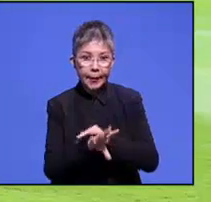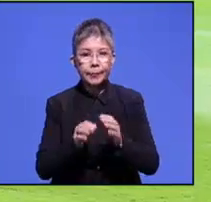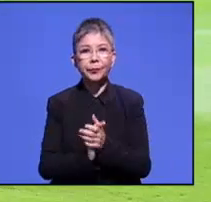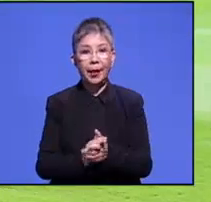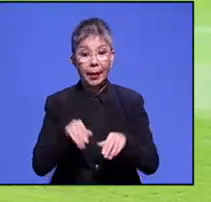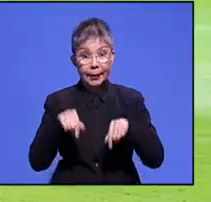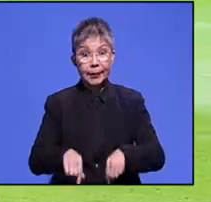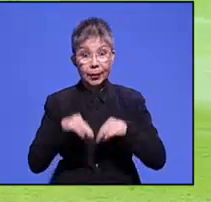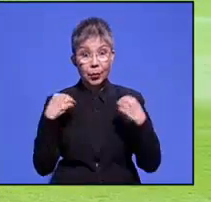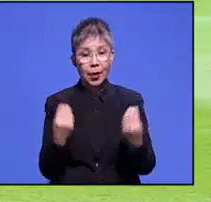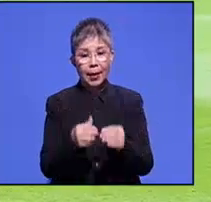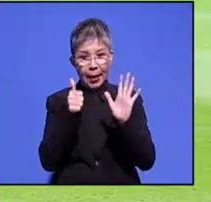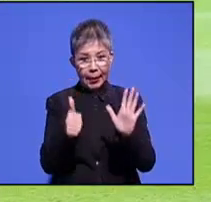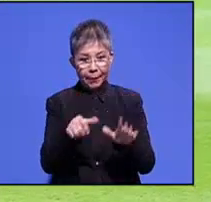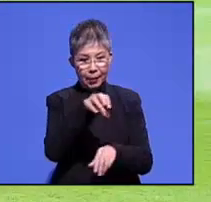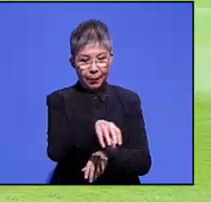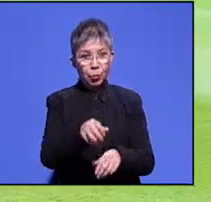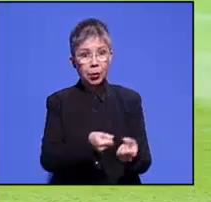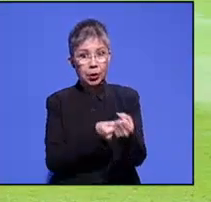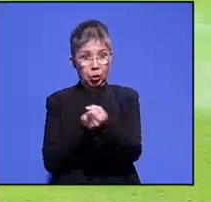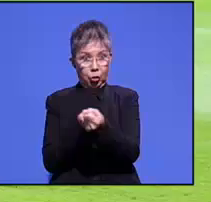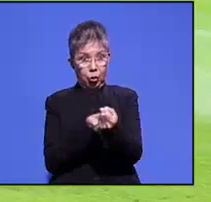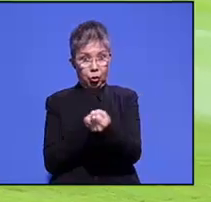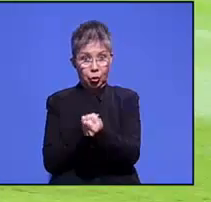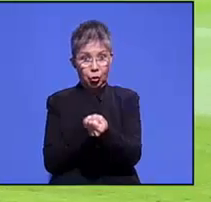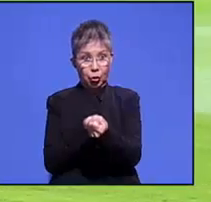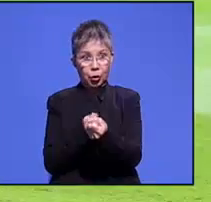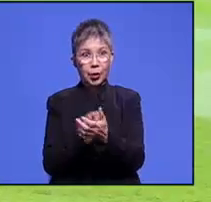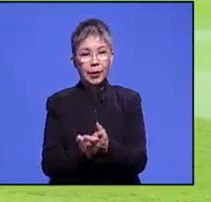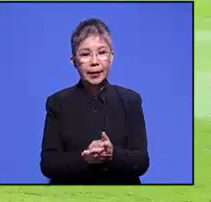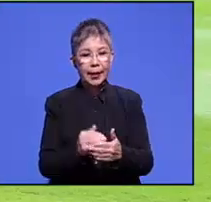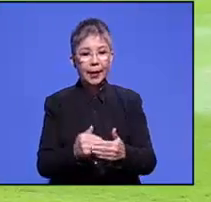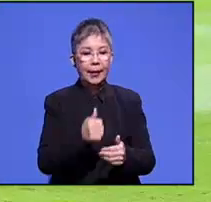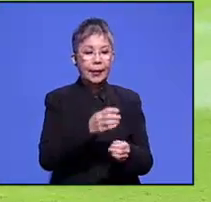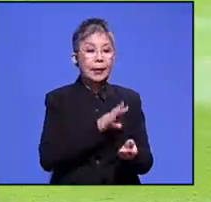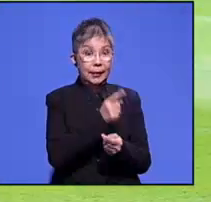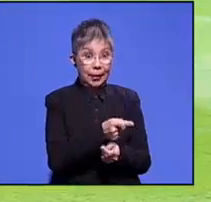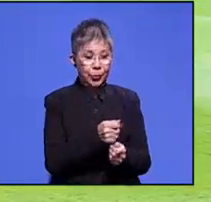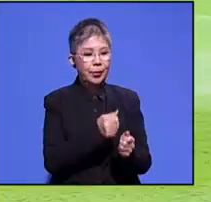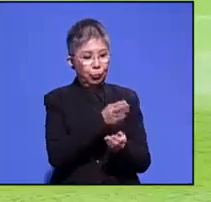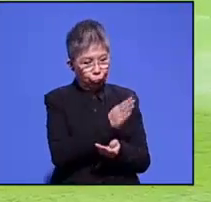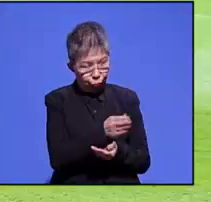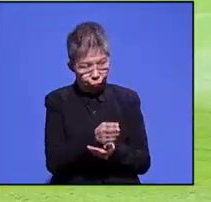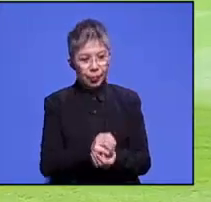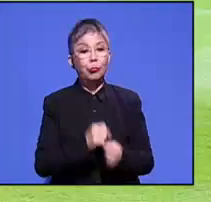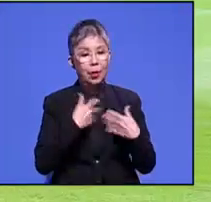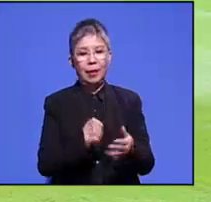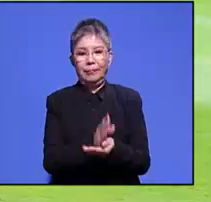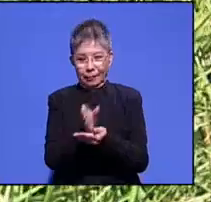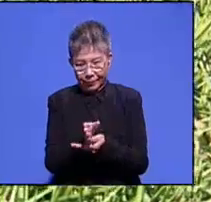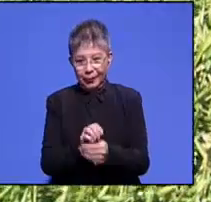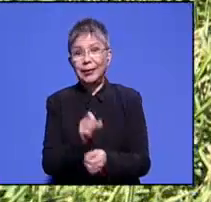terdapat 6.1 penyiraman tapi ternyata tuh dari yang selama dulu ntar tengah ada barunya Sisi